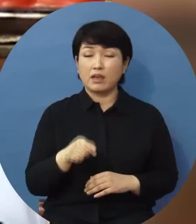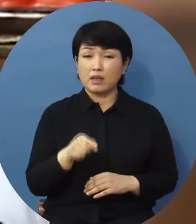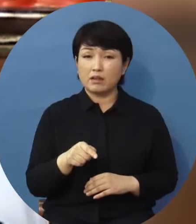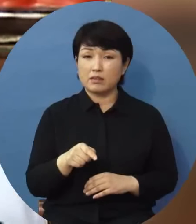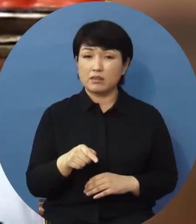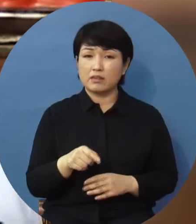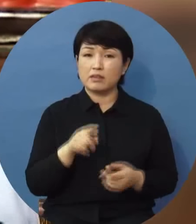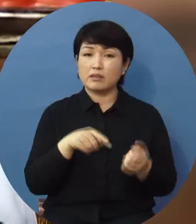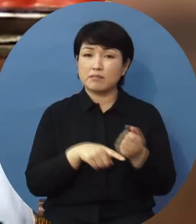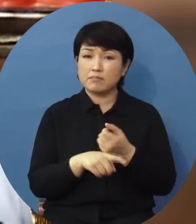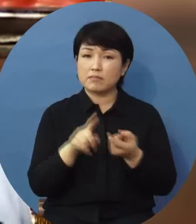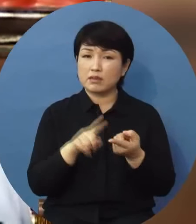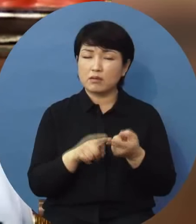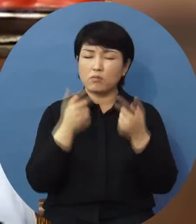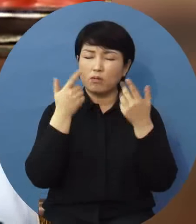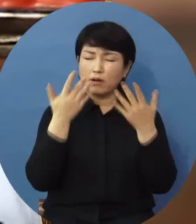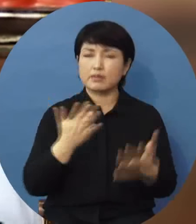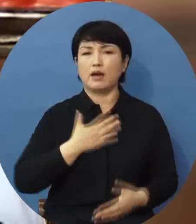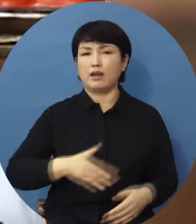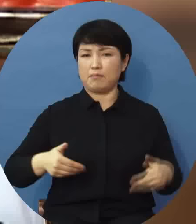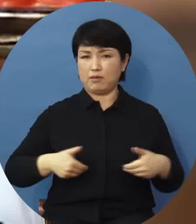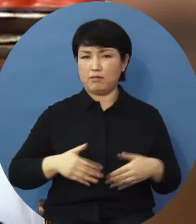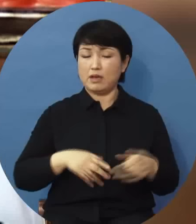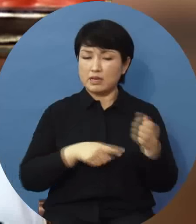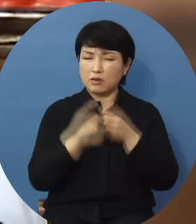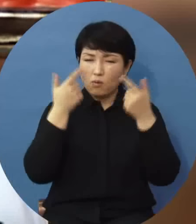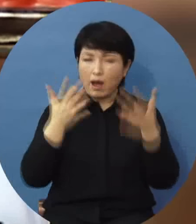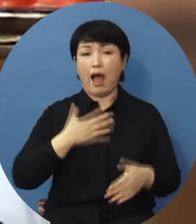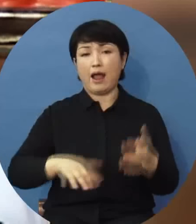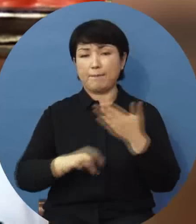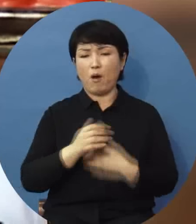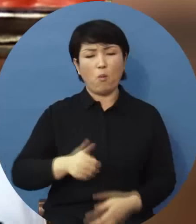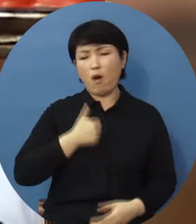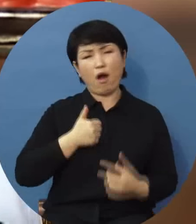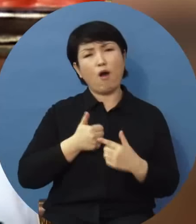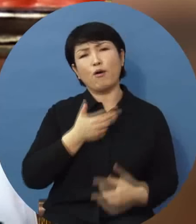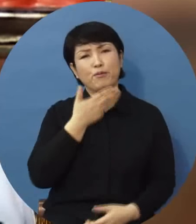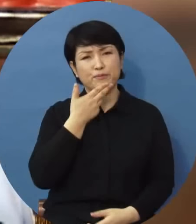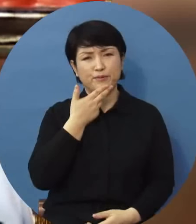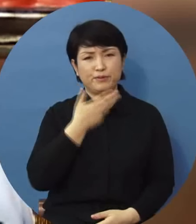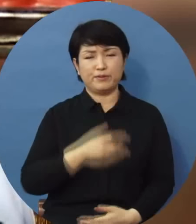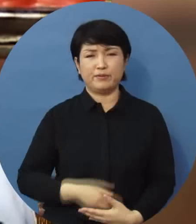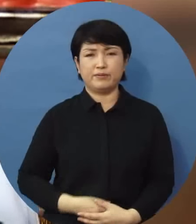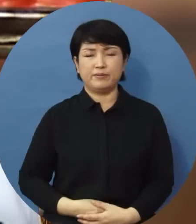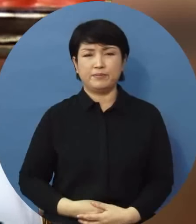이런 이치를 확연히 알아야 돼. 이치를 확연히 알면 화날 일이 없어.